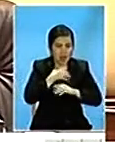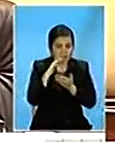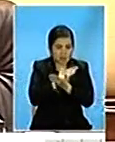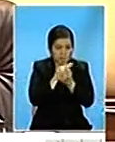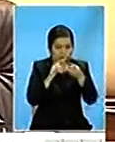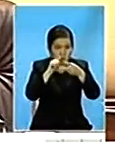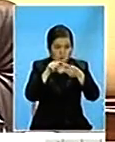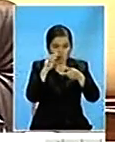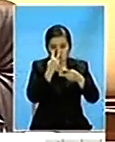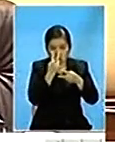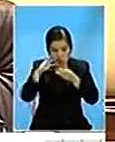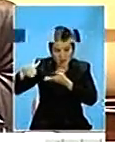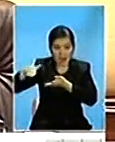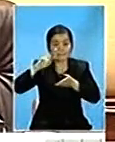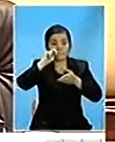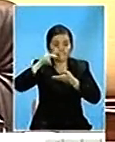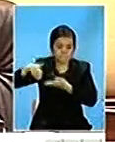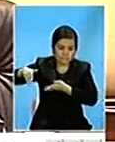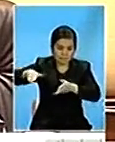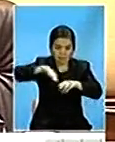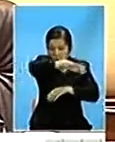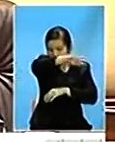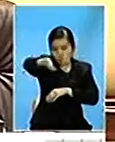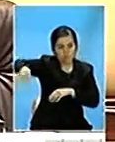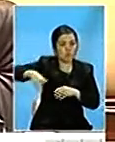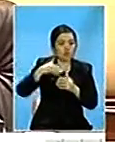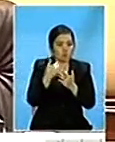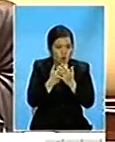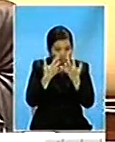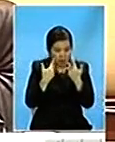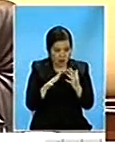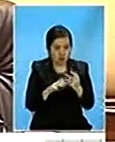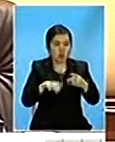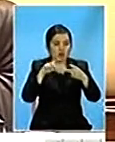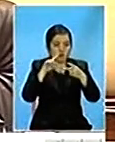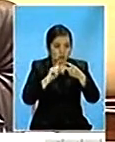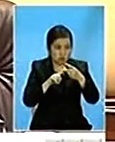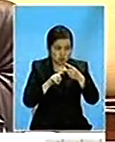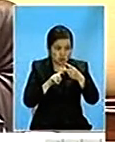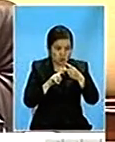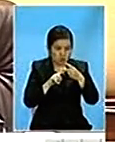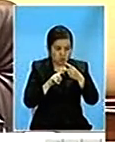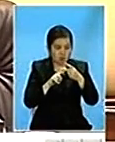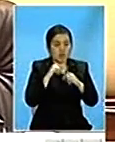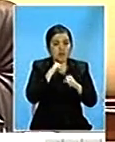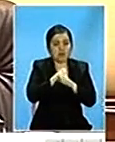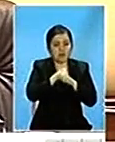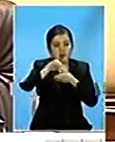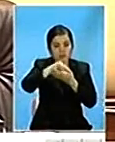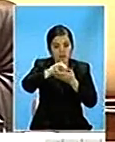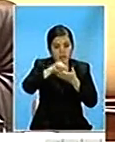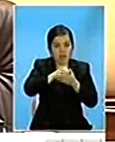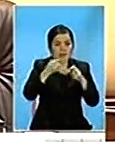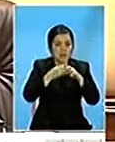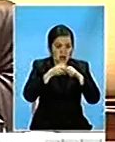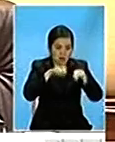ส่วนหนึ่งดูลำน้ำพุ่งทั้งระบบศึกษาทั้งระบบเลยทั้งลำน้ำอีกจุดหนึ่งแก้ไขปัญหาเฉพาะจุดเฉ